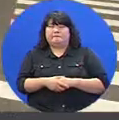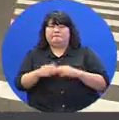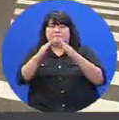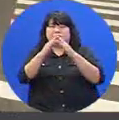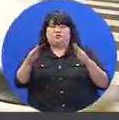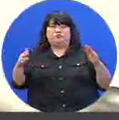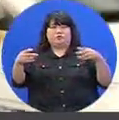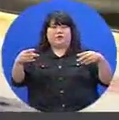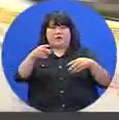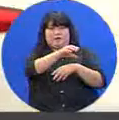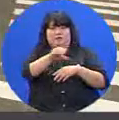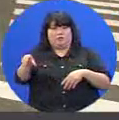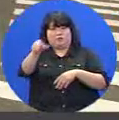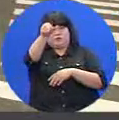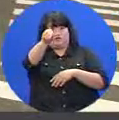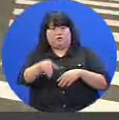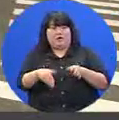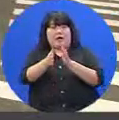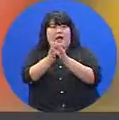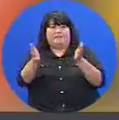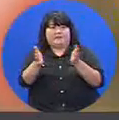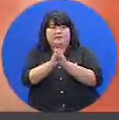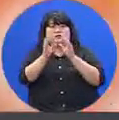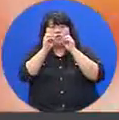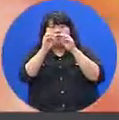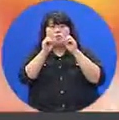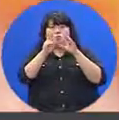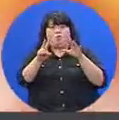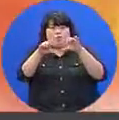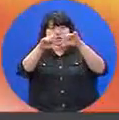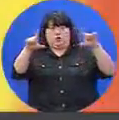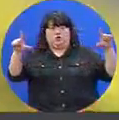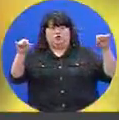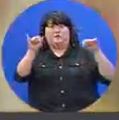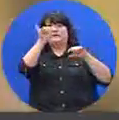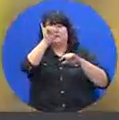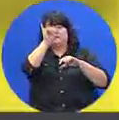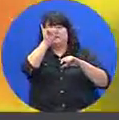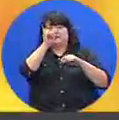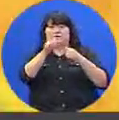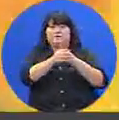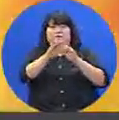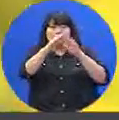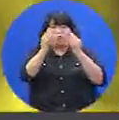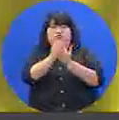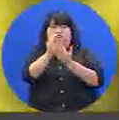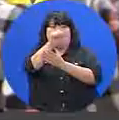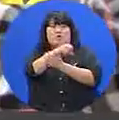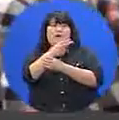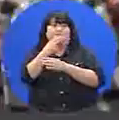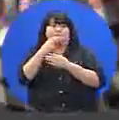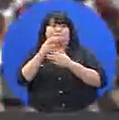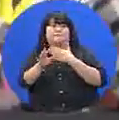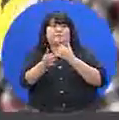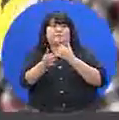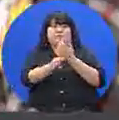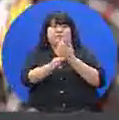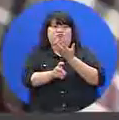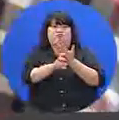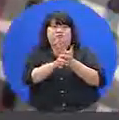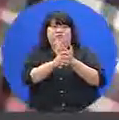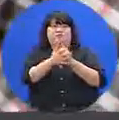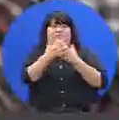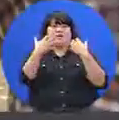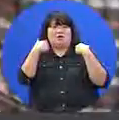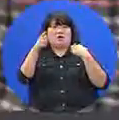전주 한 교차로에 아파트 분양을 홍보하는 현수막들이 줄지어 걸려 있습니다. 모두 허가를 받지 않아 불법입니다.